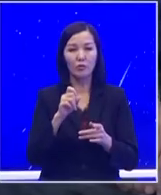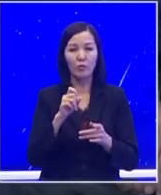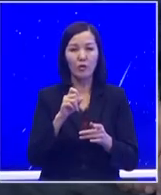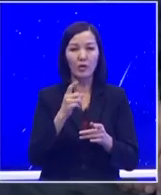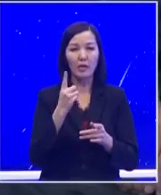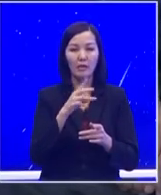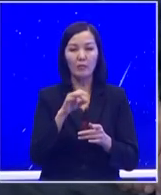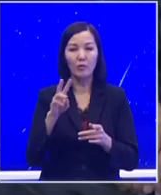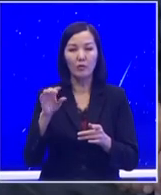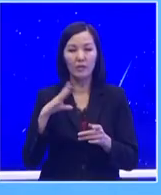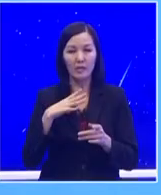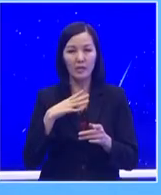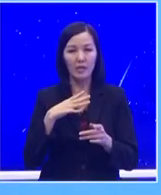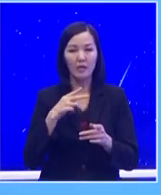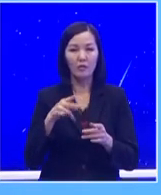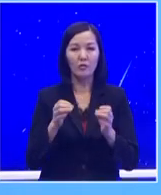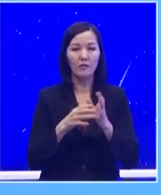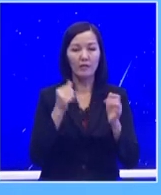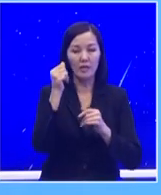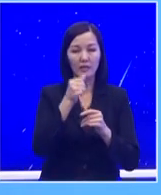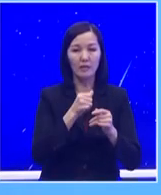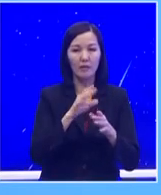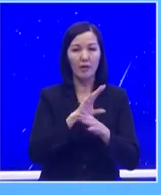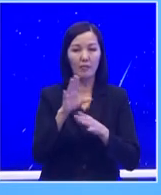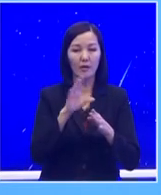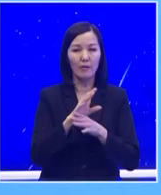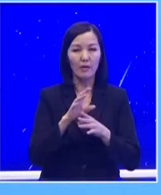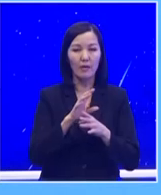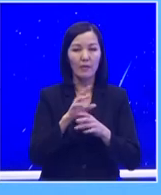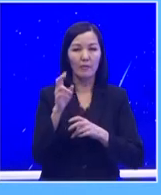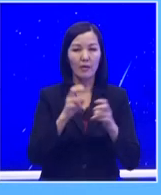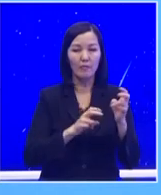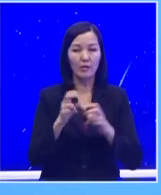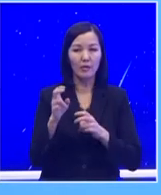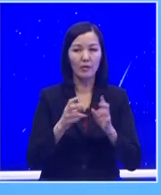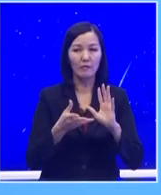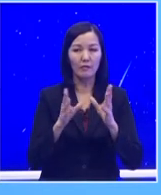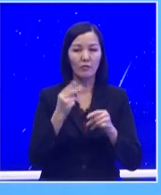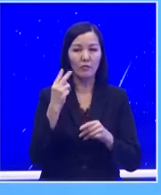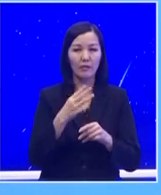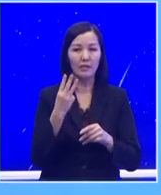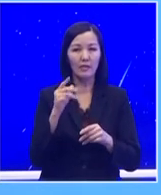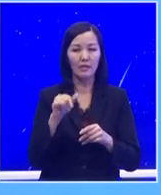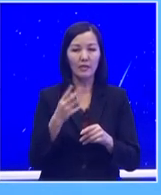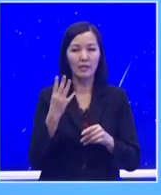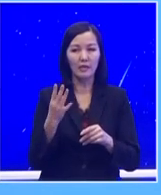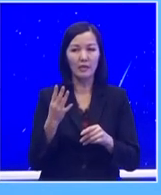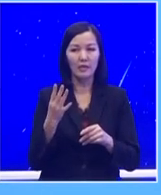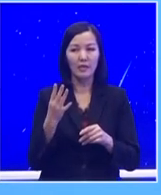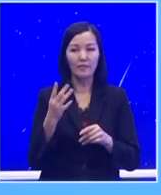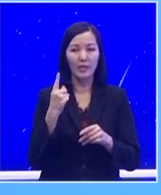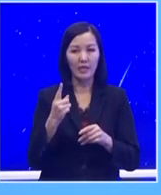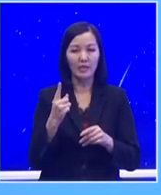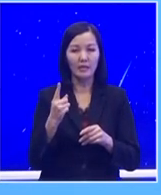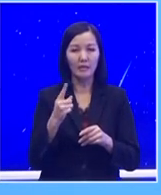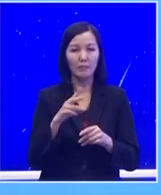1 миллиард 101 миллион тенге. В 2019 году объем производства промышленной продукции составил 23,1